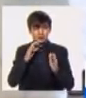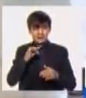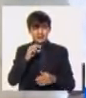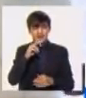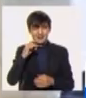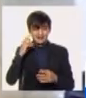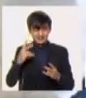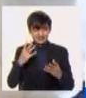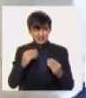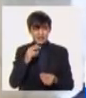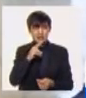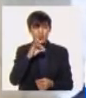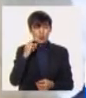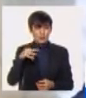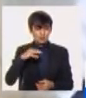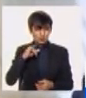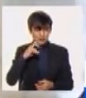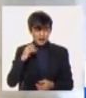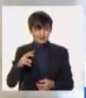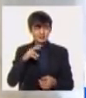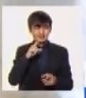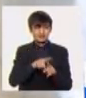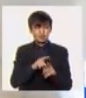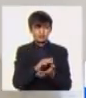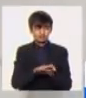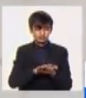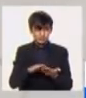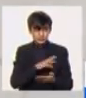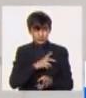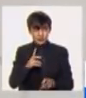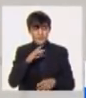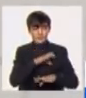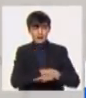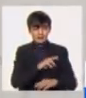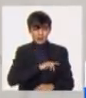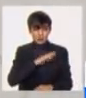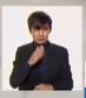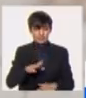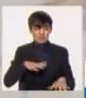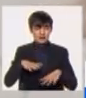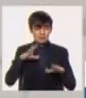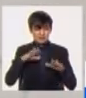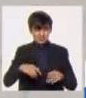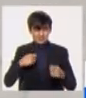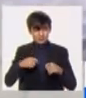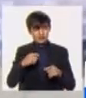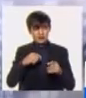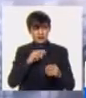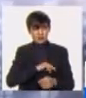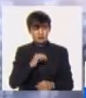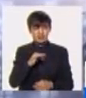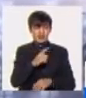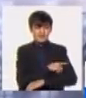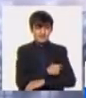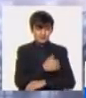том числе коммунальщики и дезинфекторы, а также сотрудники банков, объектов торговли, общественного питания, медицинских и